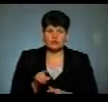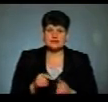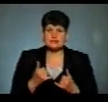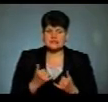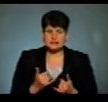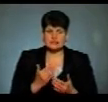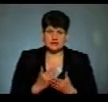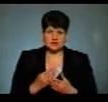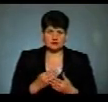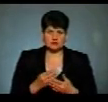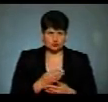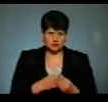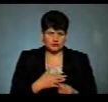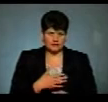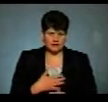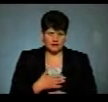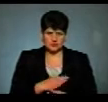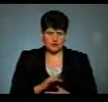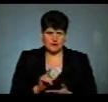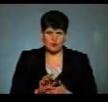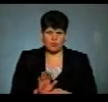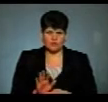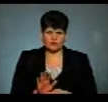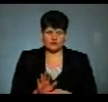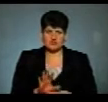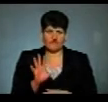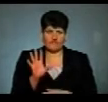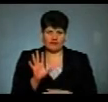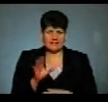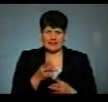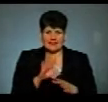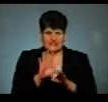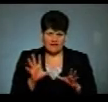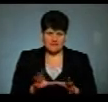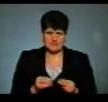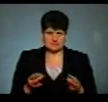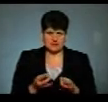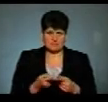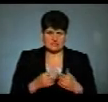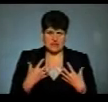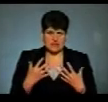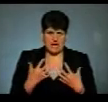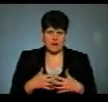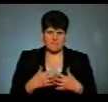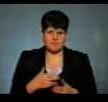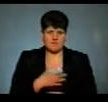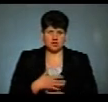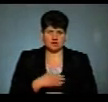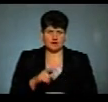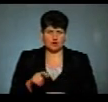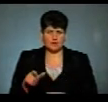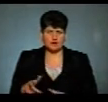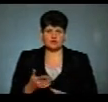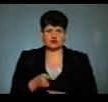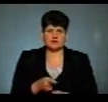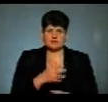під штучною вентиляцією легень, чи не обов'язково, не для кожного хворого потрібний такий апарат, тому що переживає громадськість про те, що